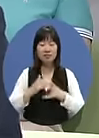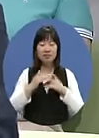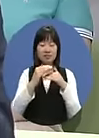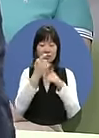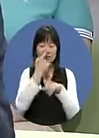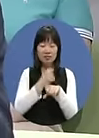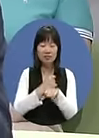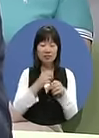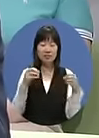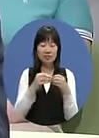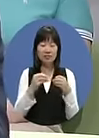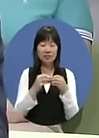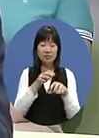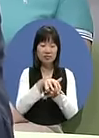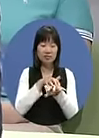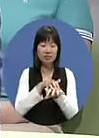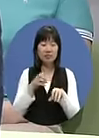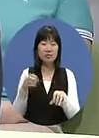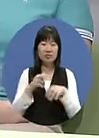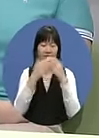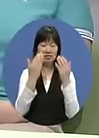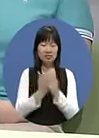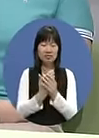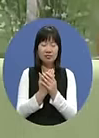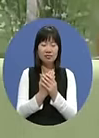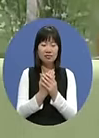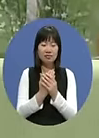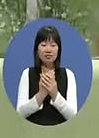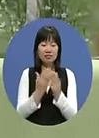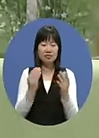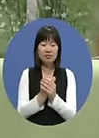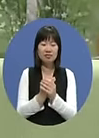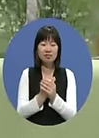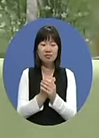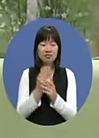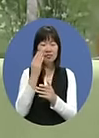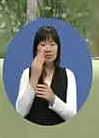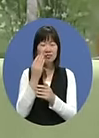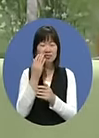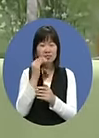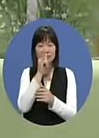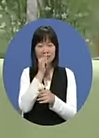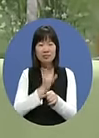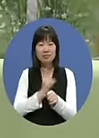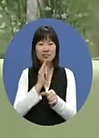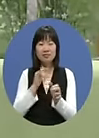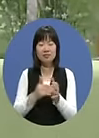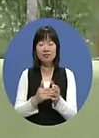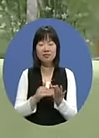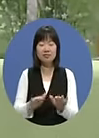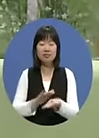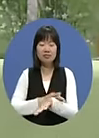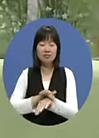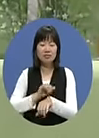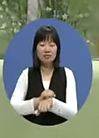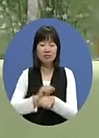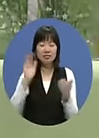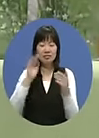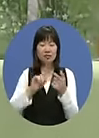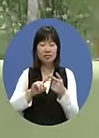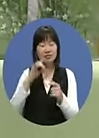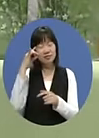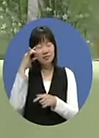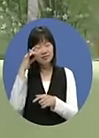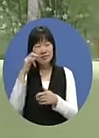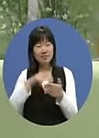그 문장 구조나 아니면 네. 전체 글의 틀을 완전히 익힐 수가 있었던 거죠. 반복을 통해서. 그러니까 잘 되는 학생들은 심심할 때